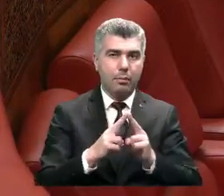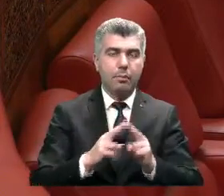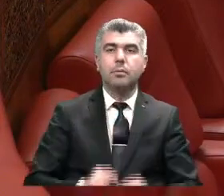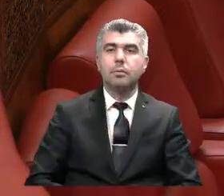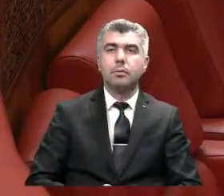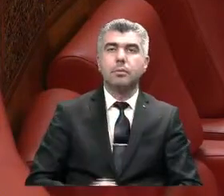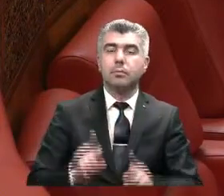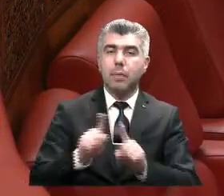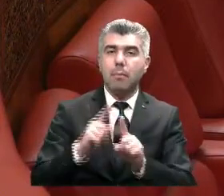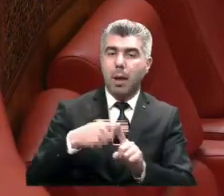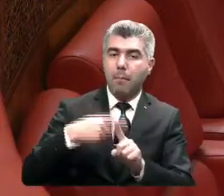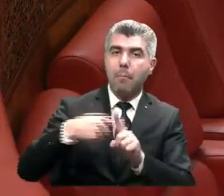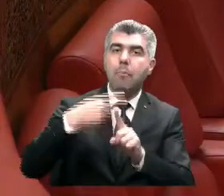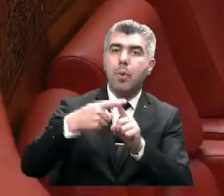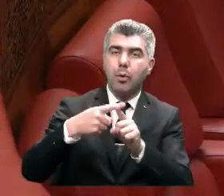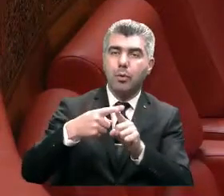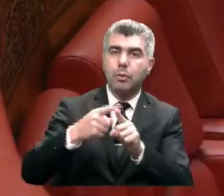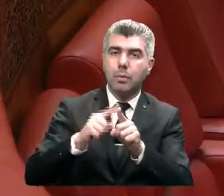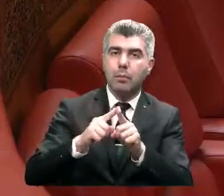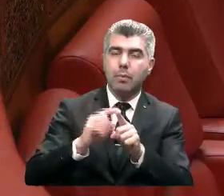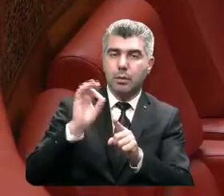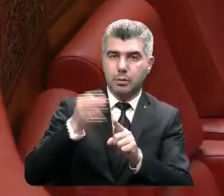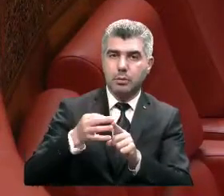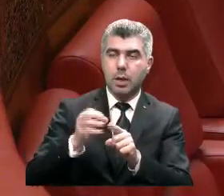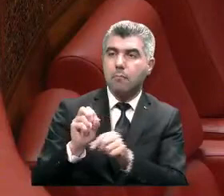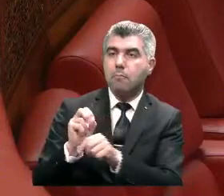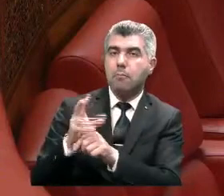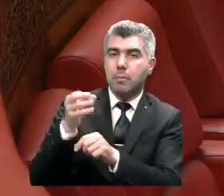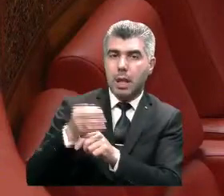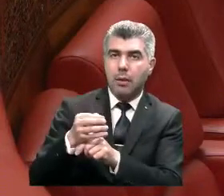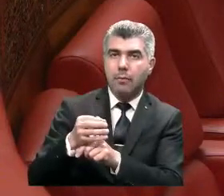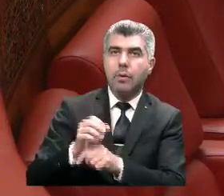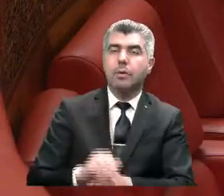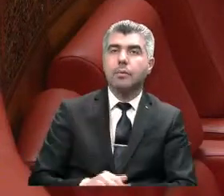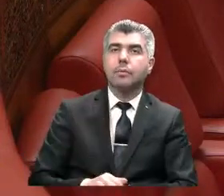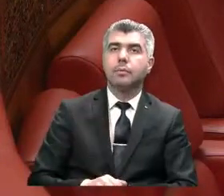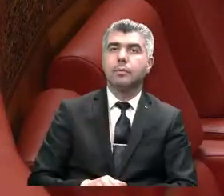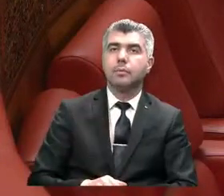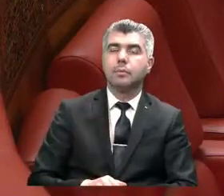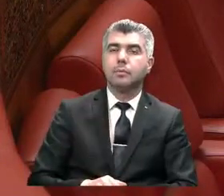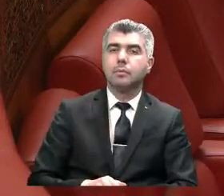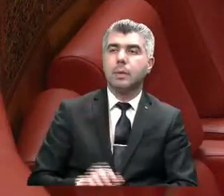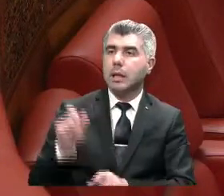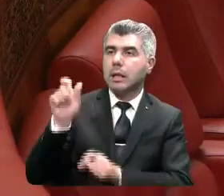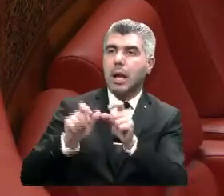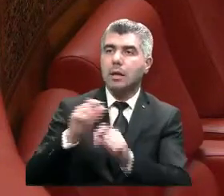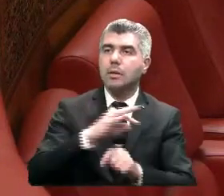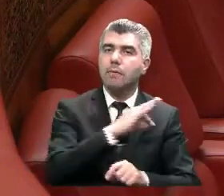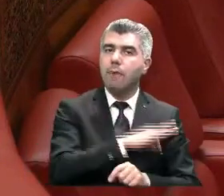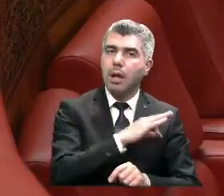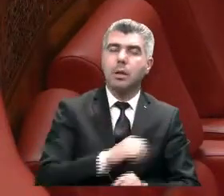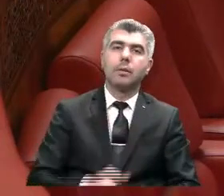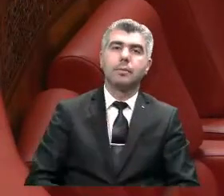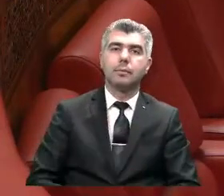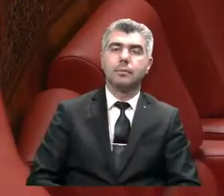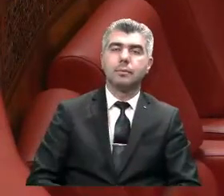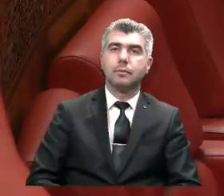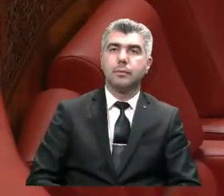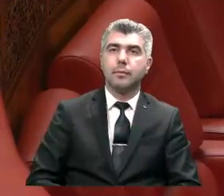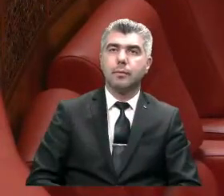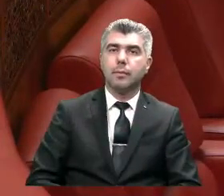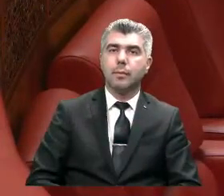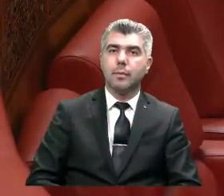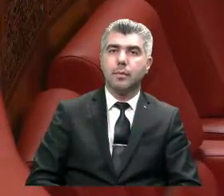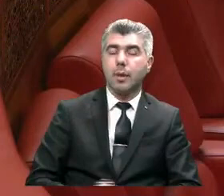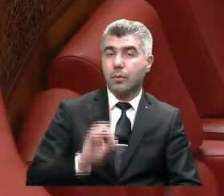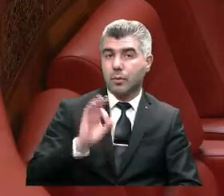للرفع من تنافسيه خدمه النقل للمواطن في هذا